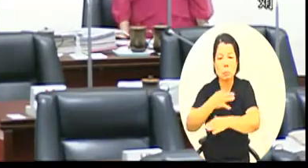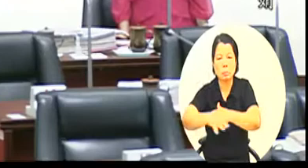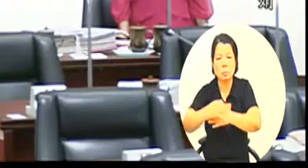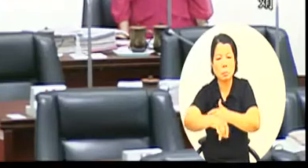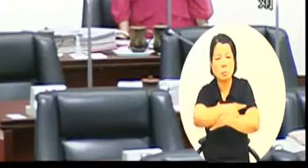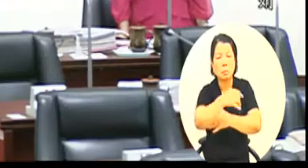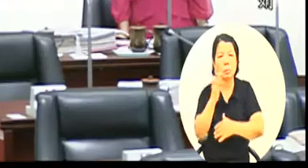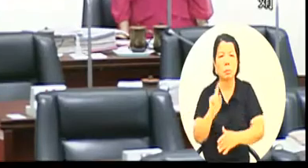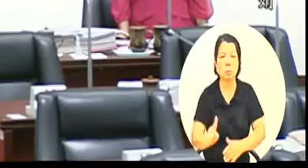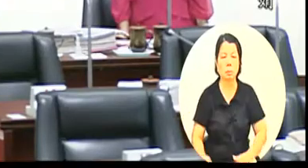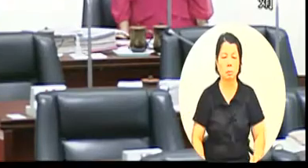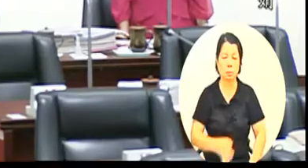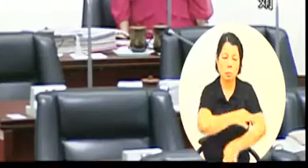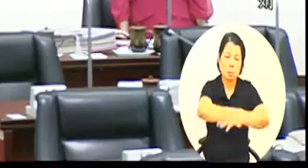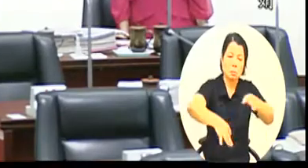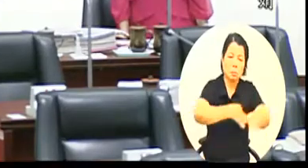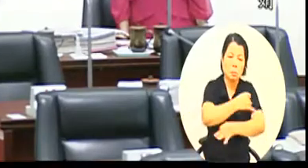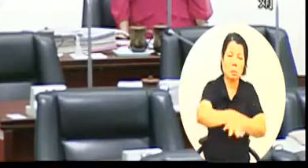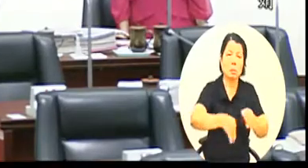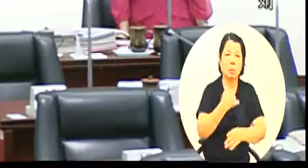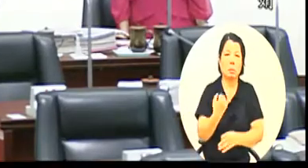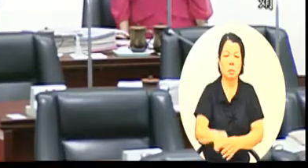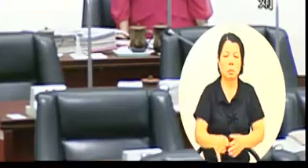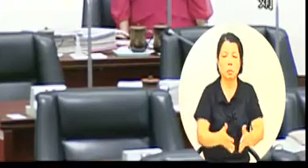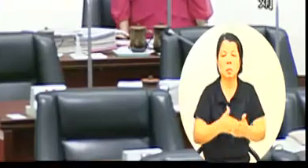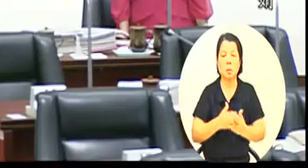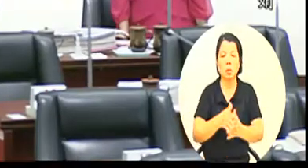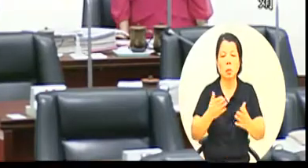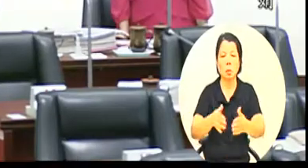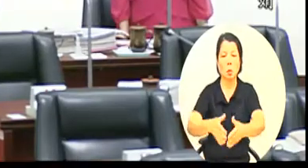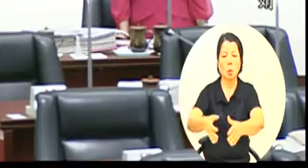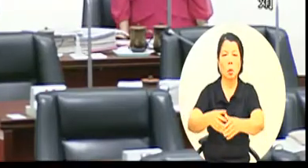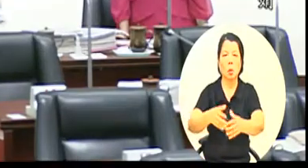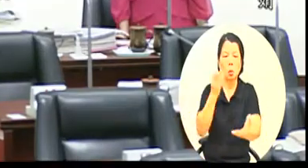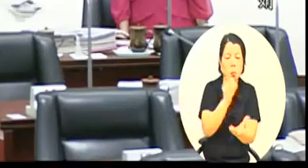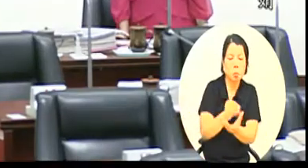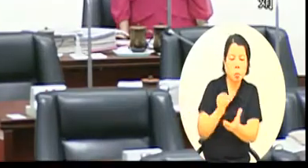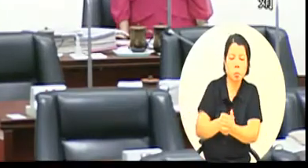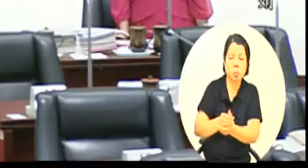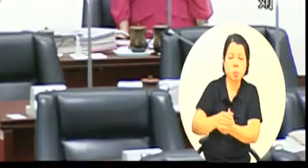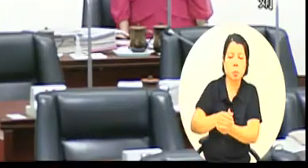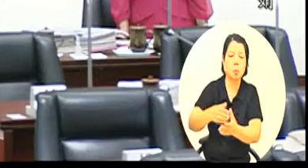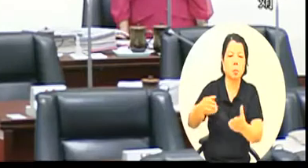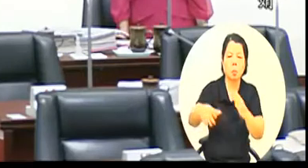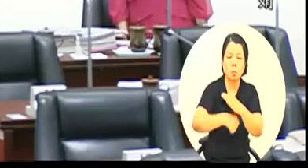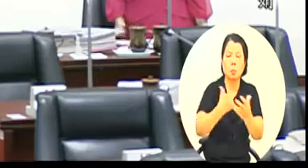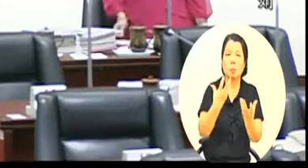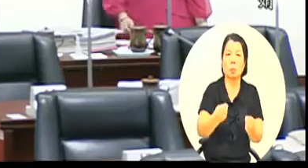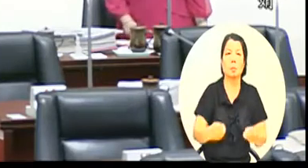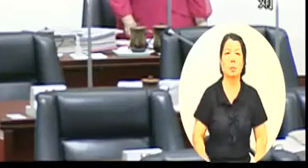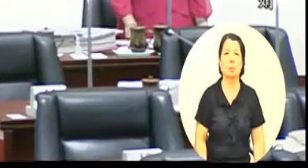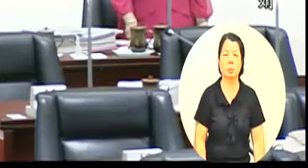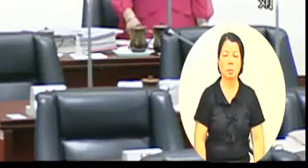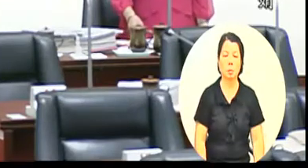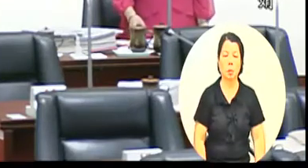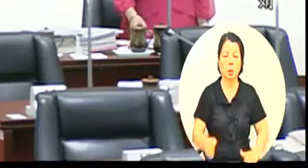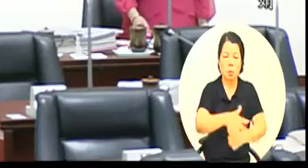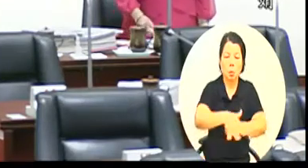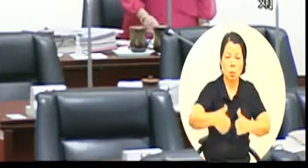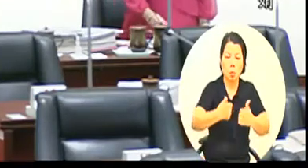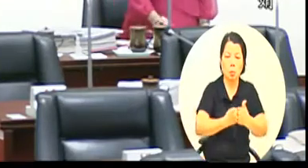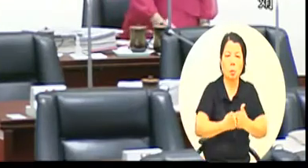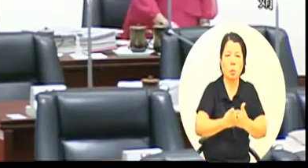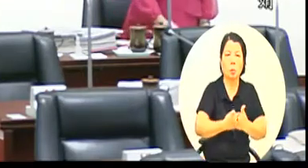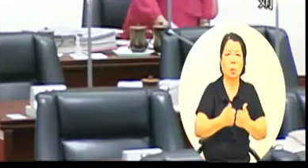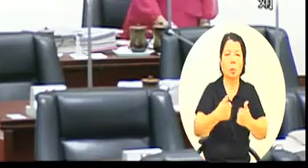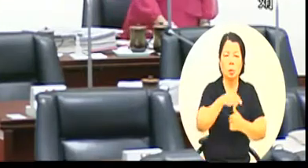么？景气很坏，产业都没入来。好，所以我说我很高兴我们都委会把促进产